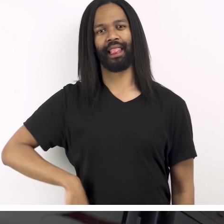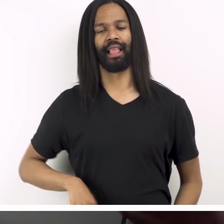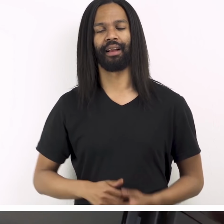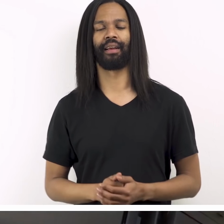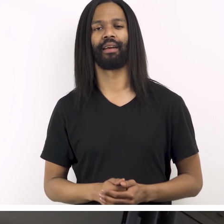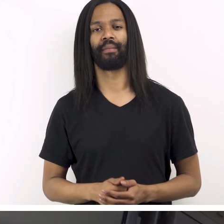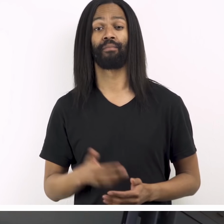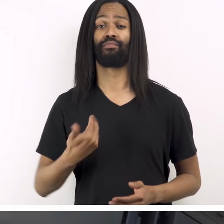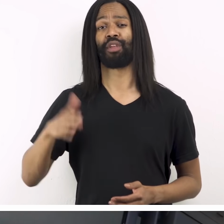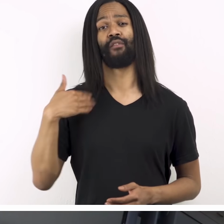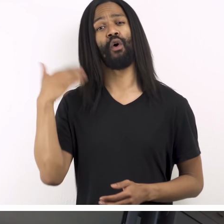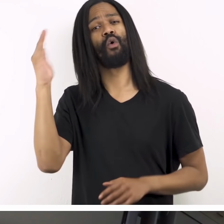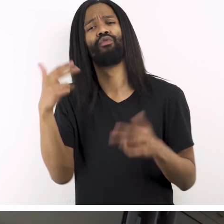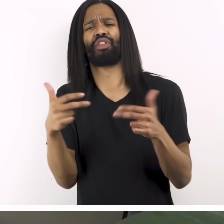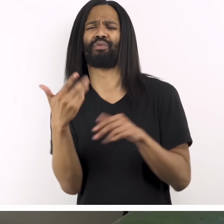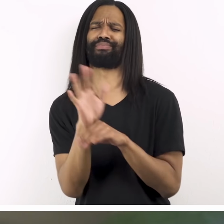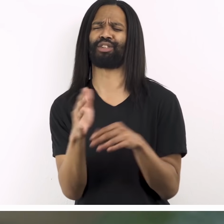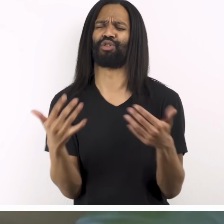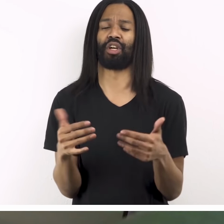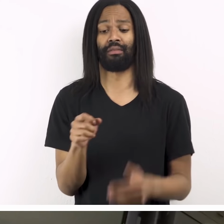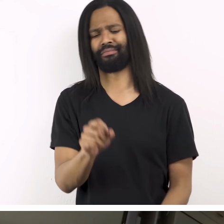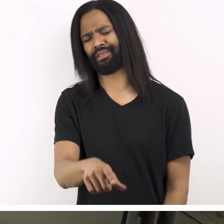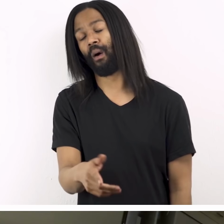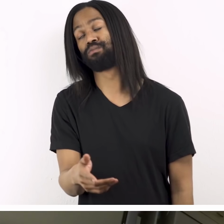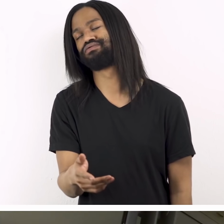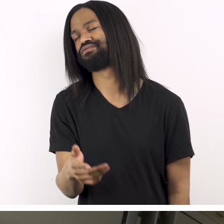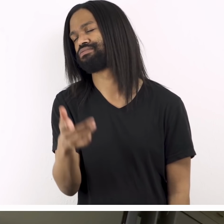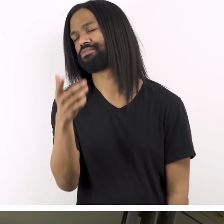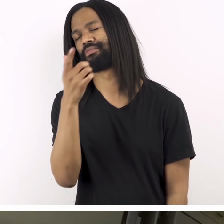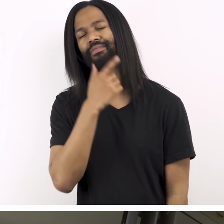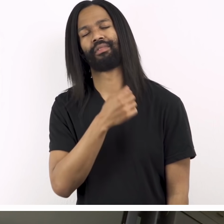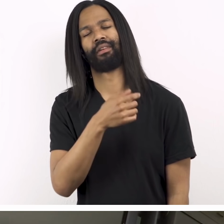autre vidéo, mais celui-ci vraiment, il est hyper facile,